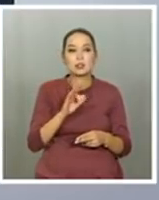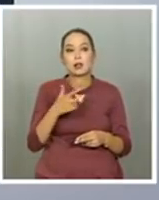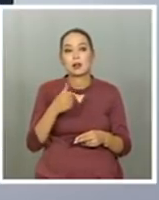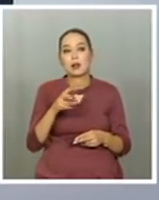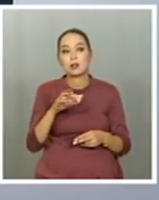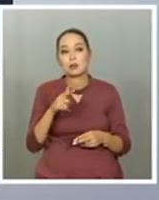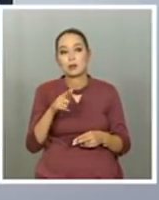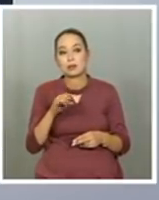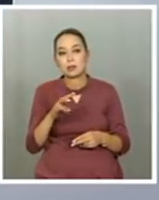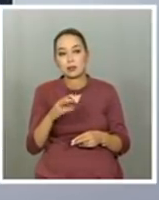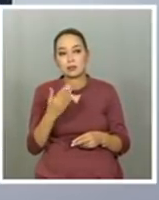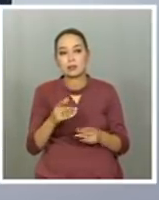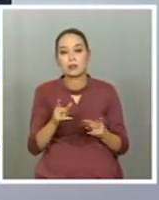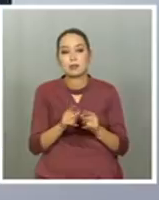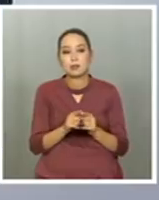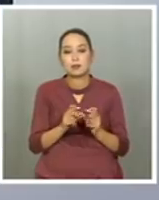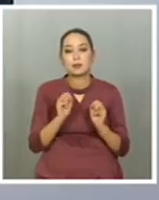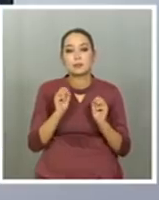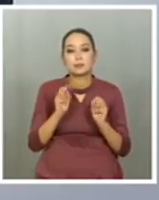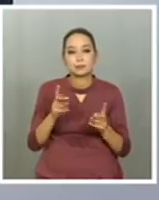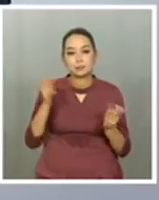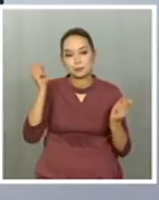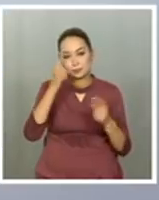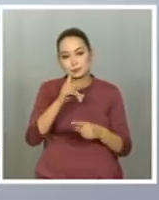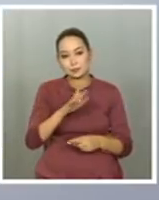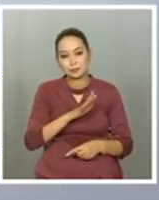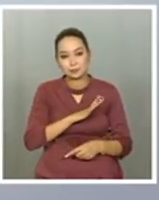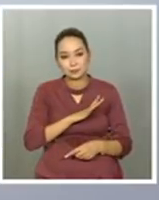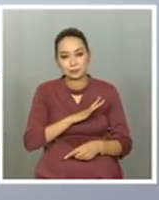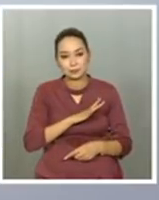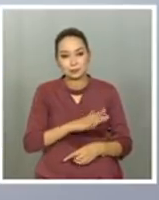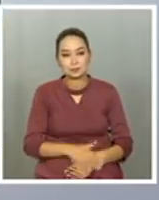галогенидтермен әрекеттесуін білдіңіздер.